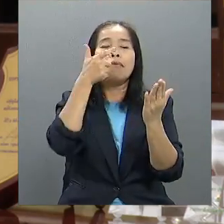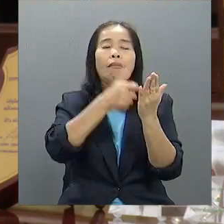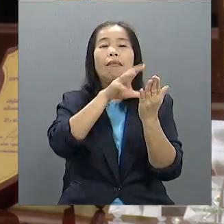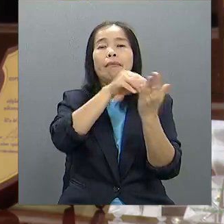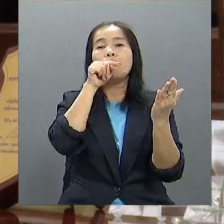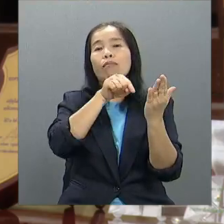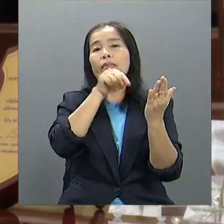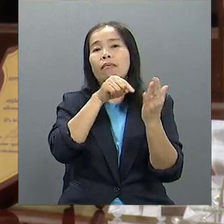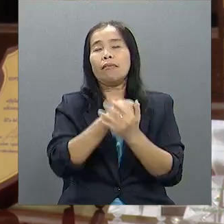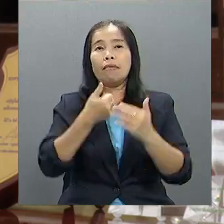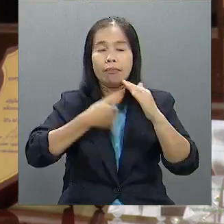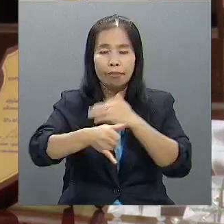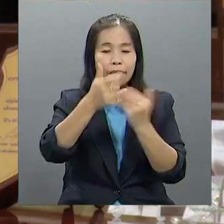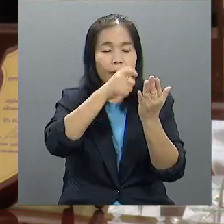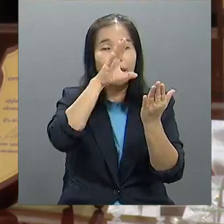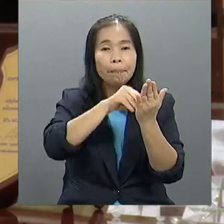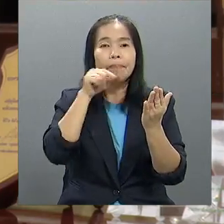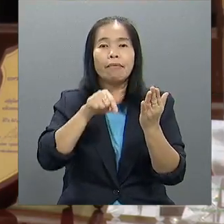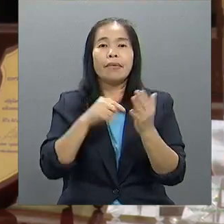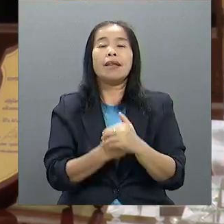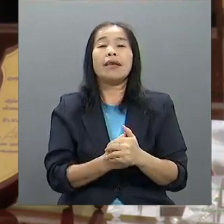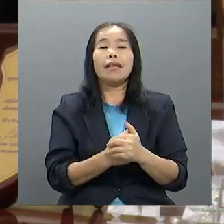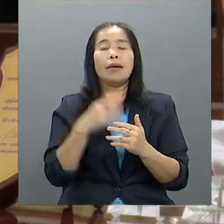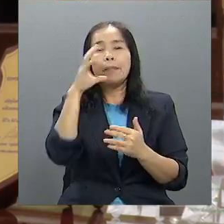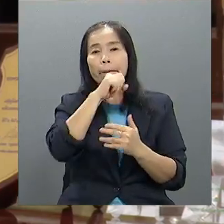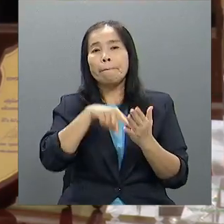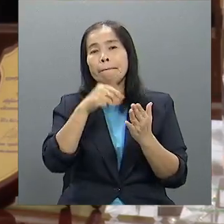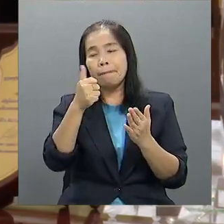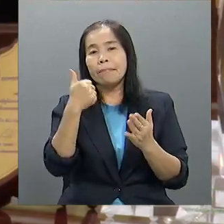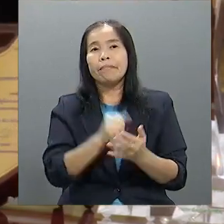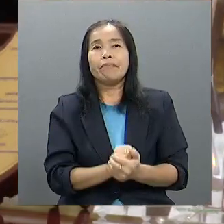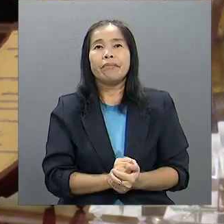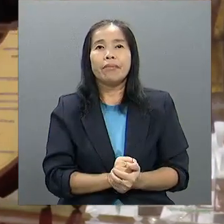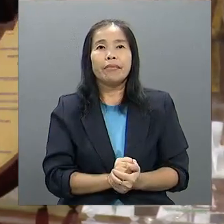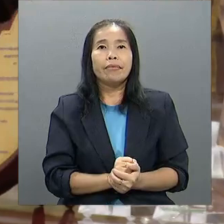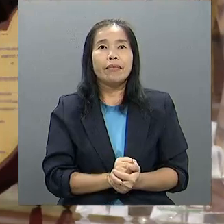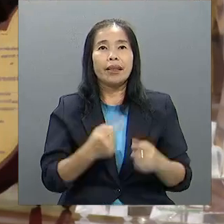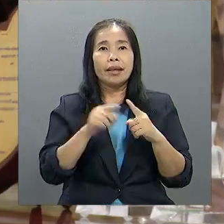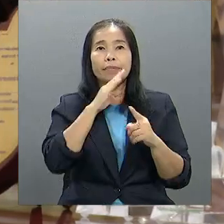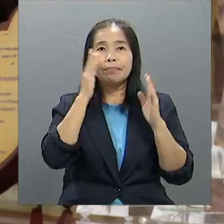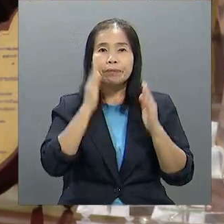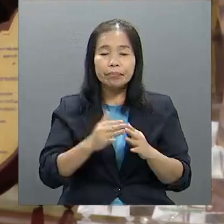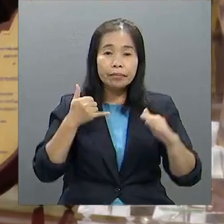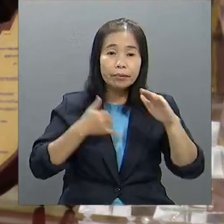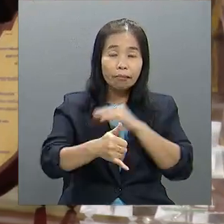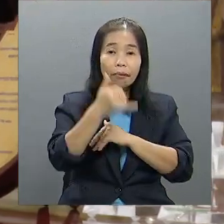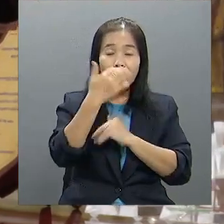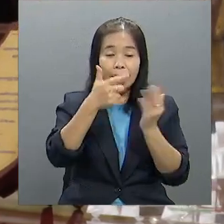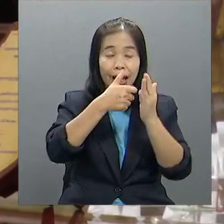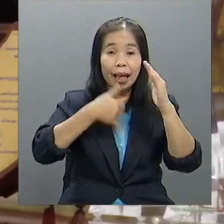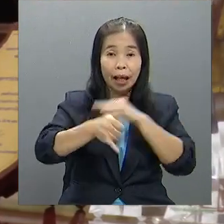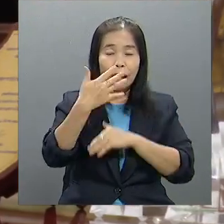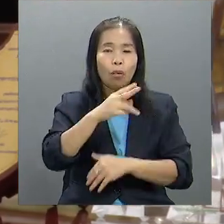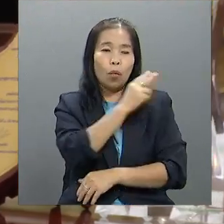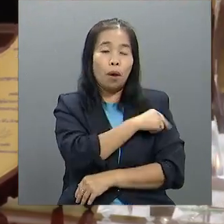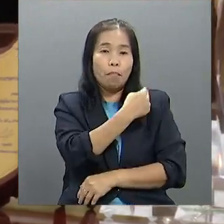วเรารู้หมายเลขโทรศัพท์ด้วยนะครับซึ่งทันทีที่คนไข้โพซิทีฟปุ๊บแพทย์ผู้เป็นคนวินิจฉัยเนี่ยรู้แล้วว่